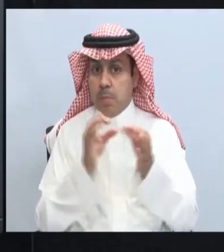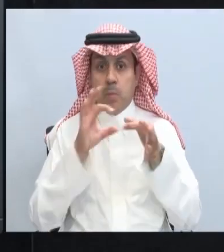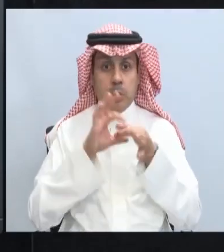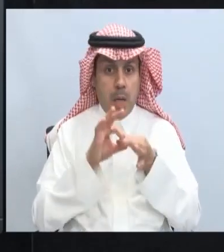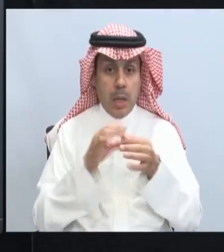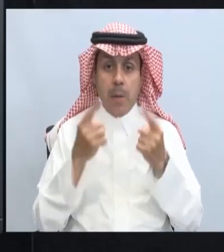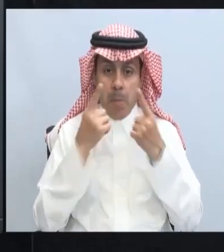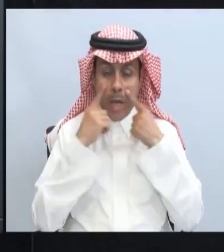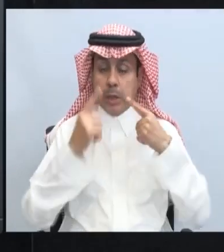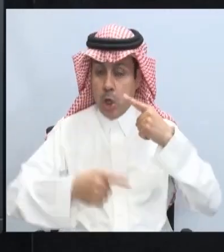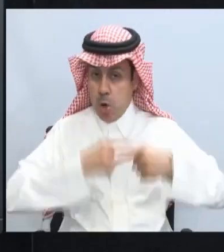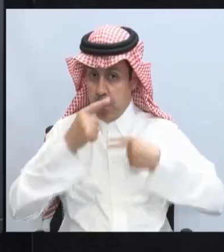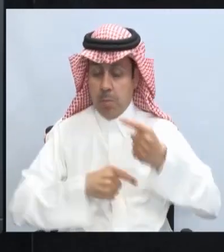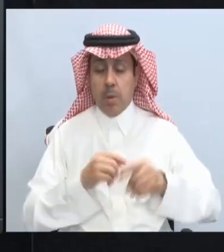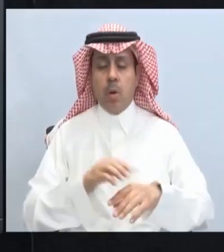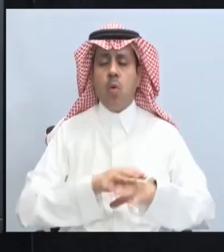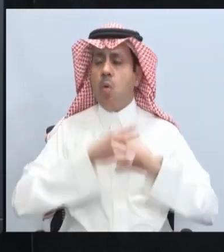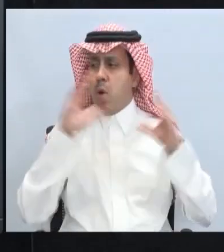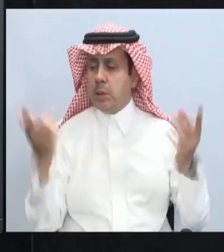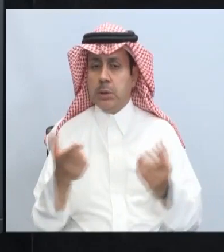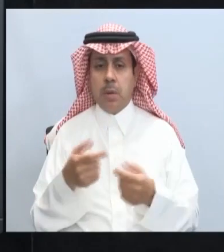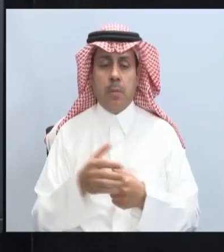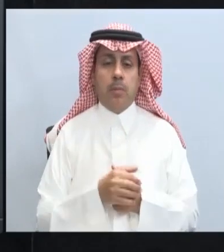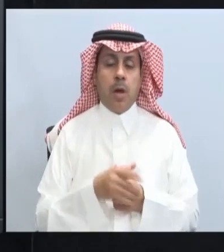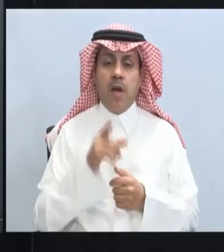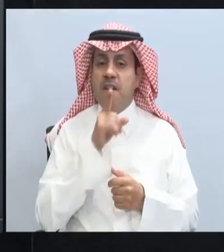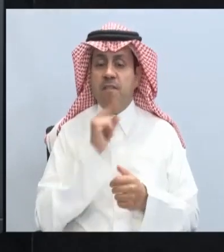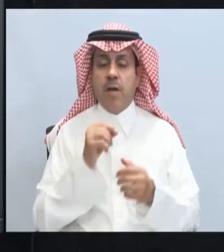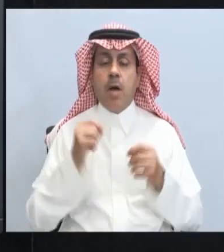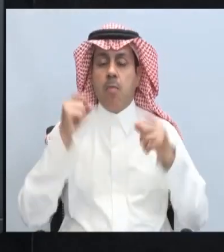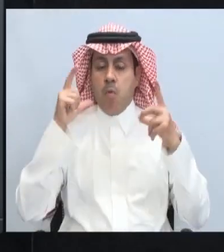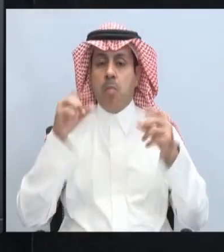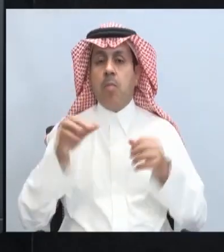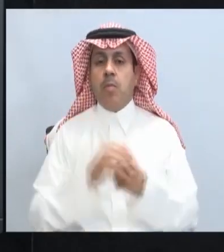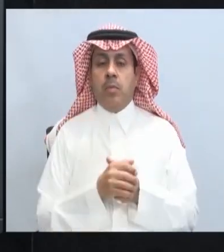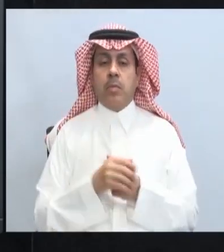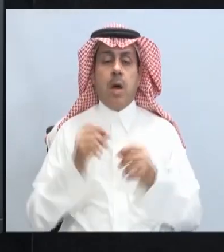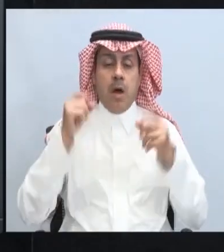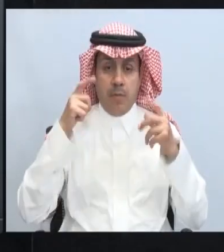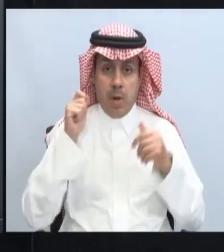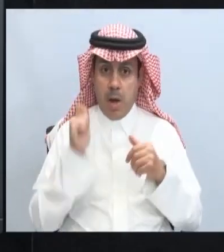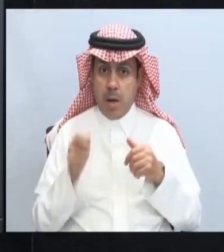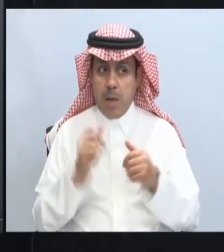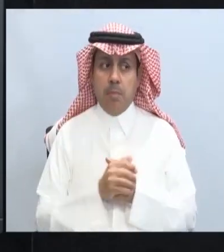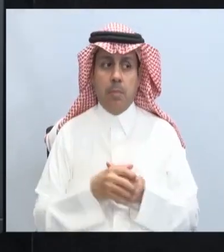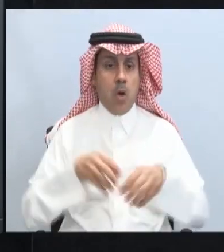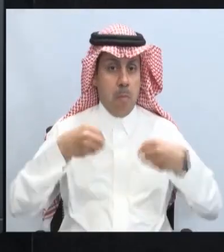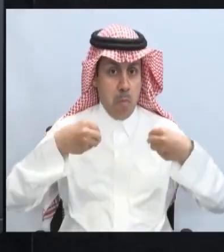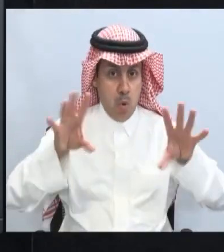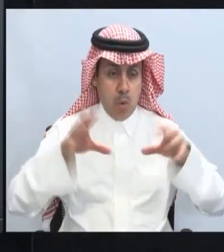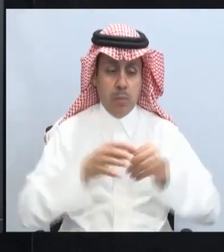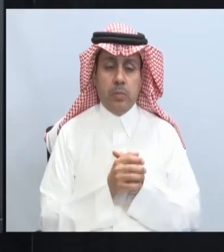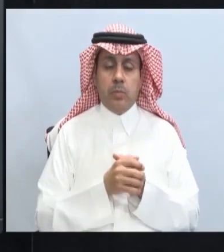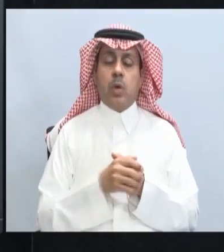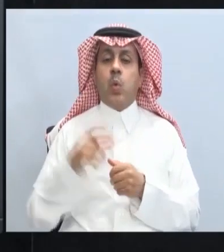اليوميه لا يستغني عنها مسلم في حياته يحتاج الى ان يقف على الاحكام المتعلقه بالبيوع والاحكام المتعلقه